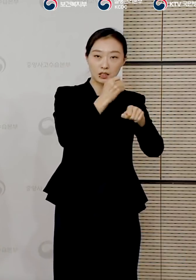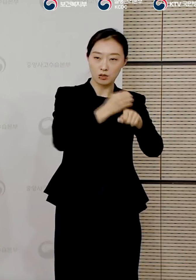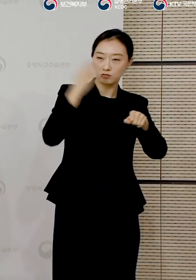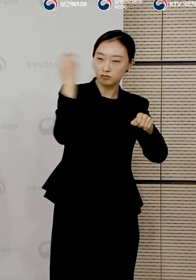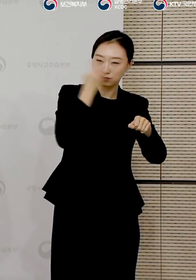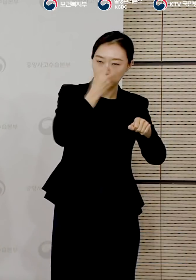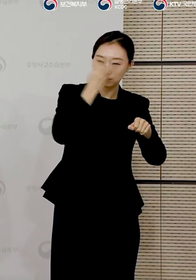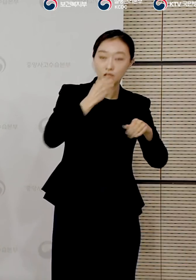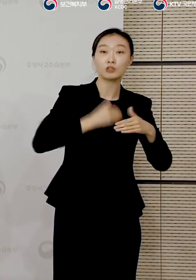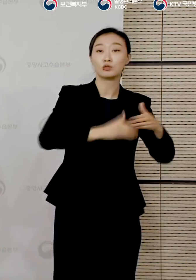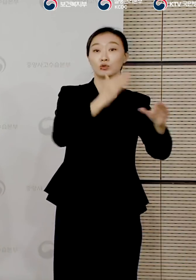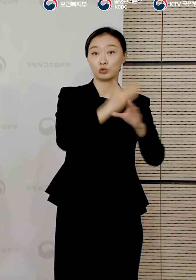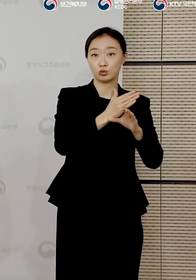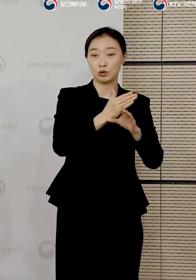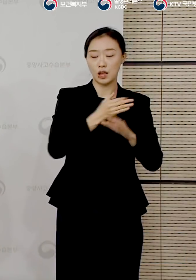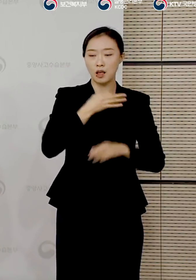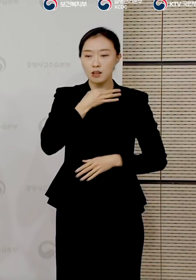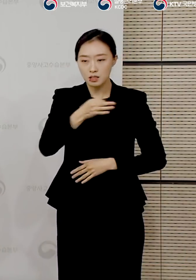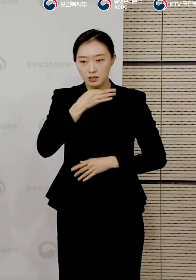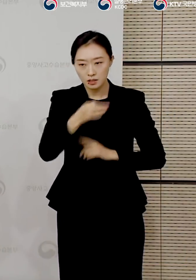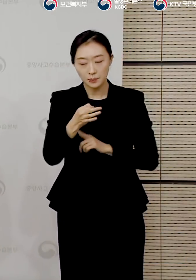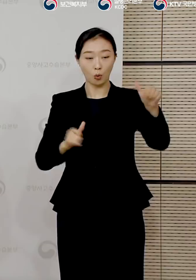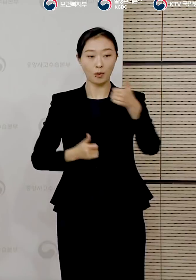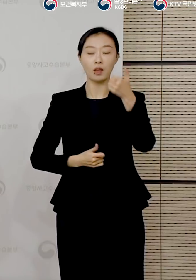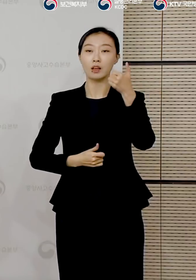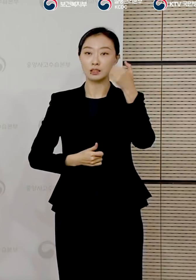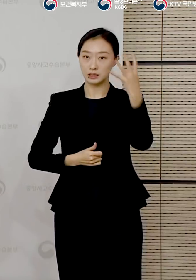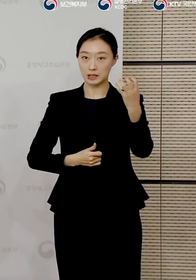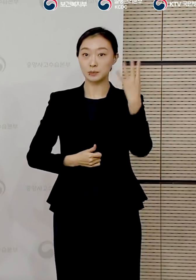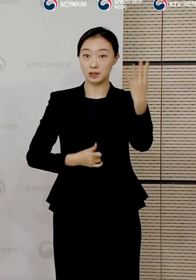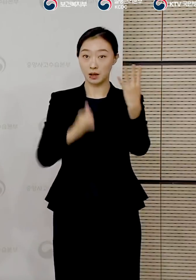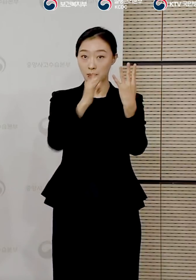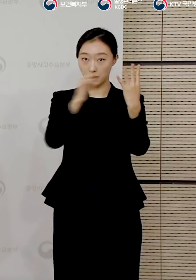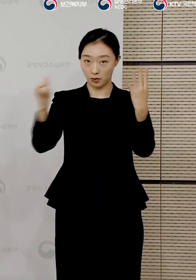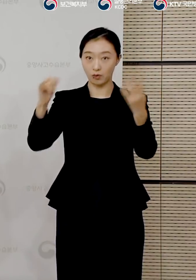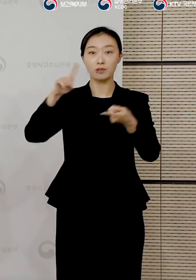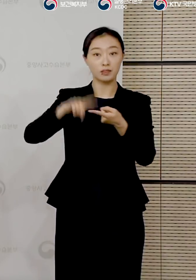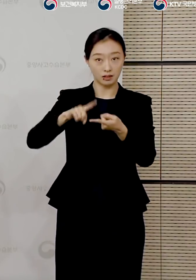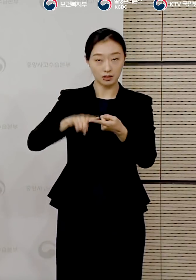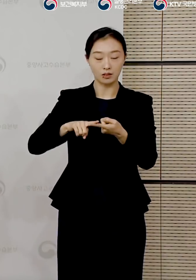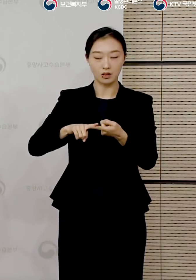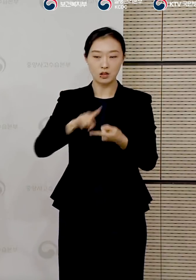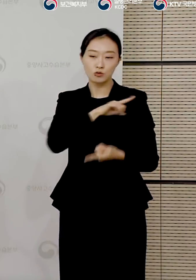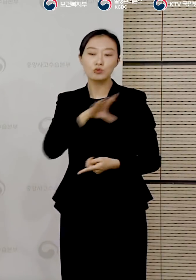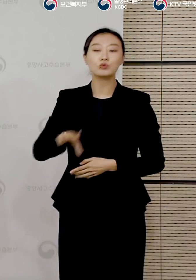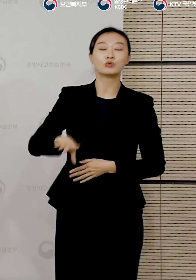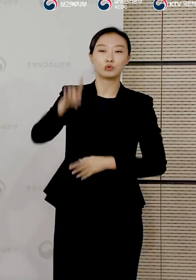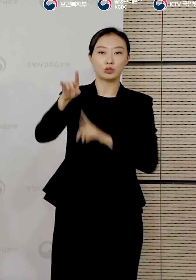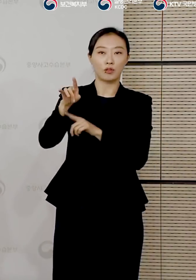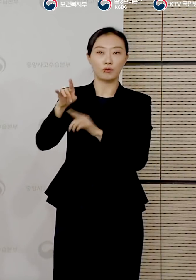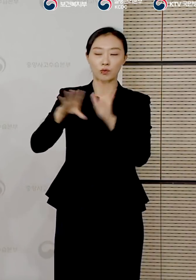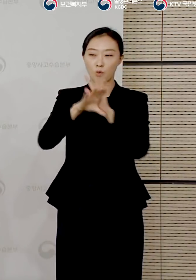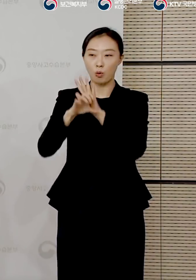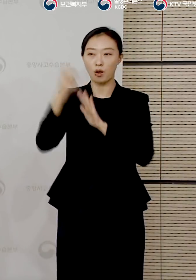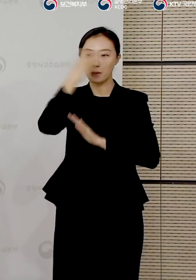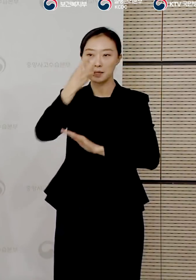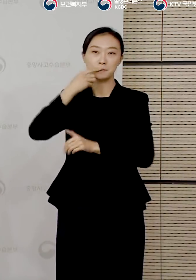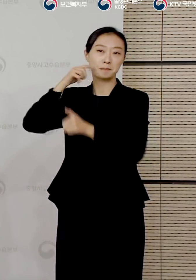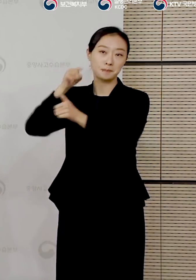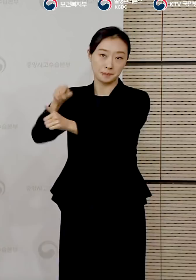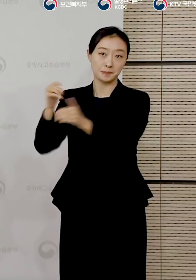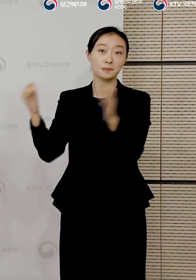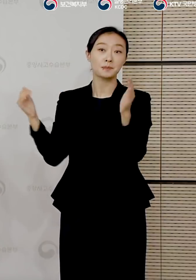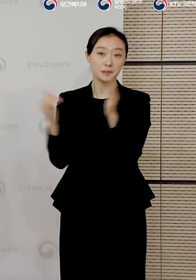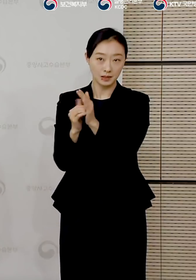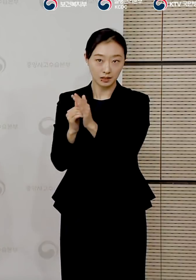기침 등 호흡기 증상이 있다라고 말씀하신 544명에 대하여 우선적으로 진단검사를 시행하고